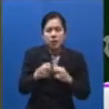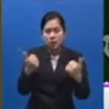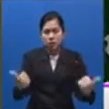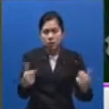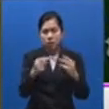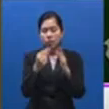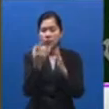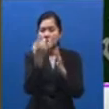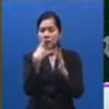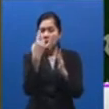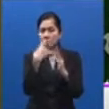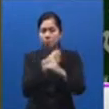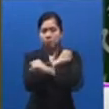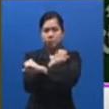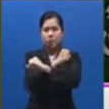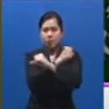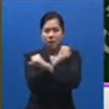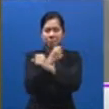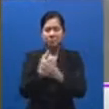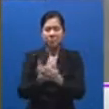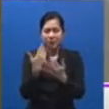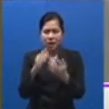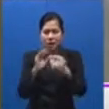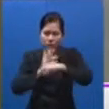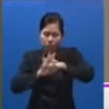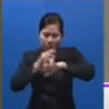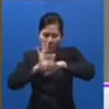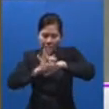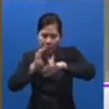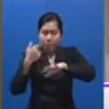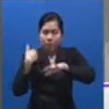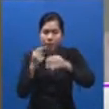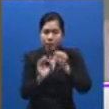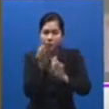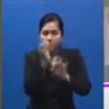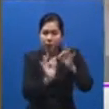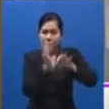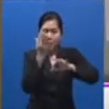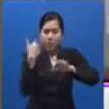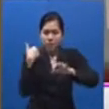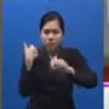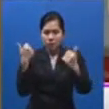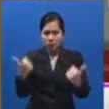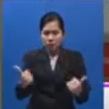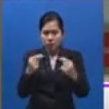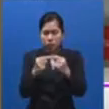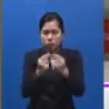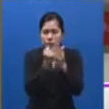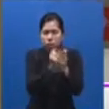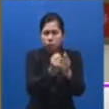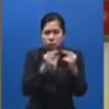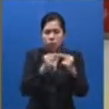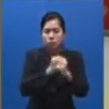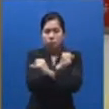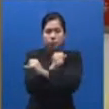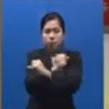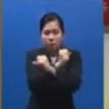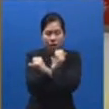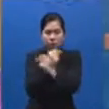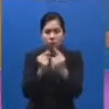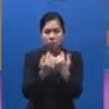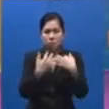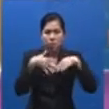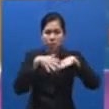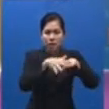เชื้อสำหรับแผลไฟไหม้ได้ใช้ผ้าพันแผลชนิดที่มียาช่วยลดการแพร่กระจายของเชื้อและได้ประสานให้ญ